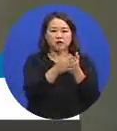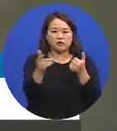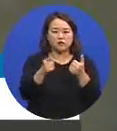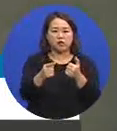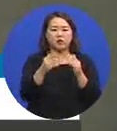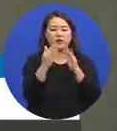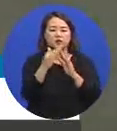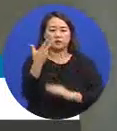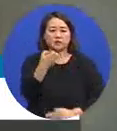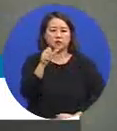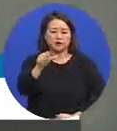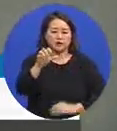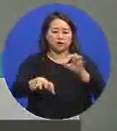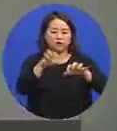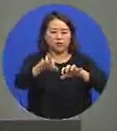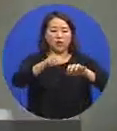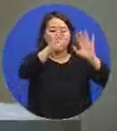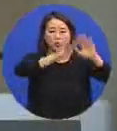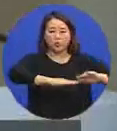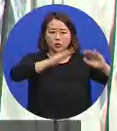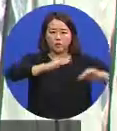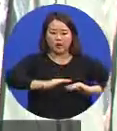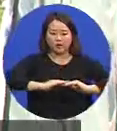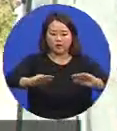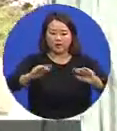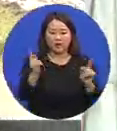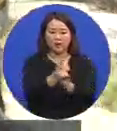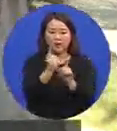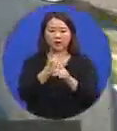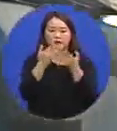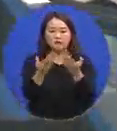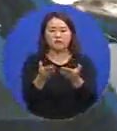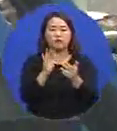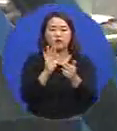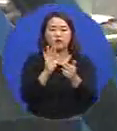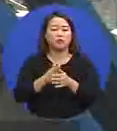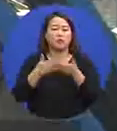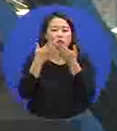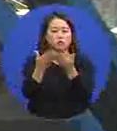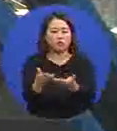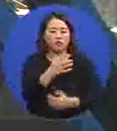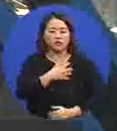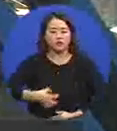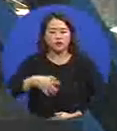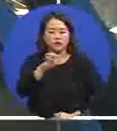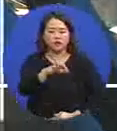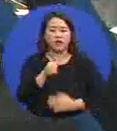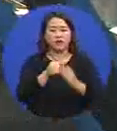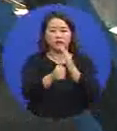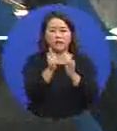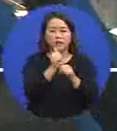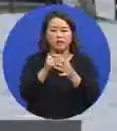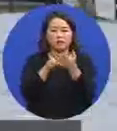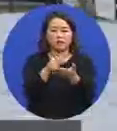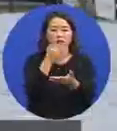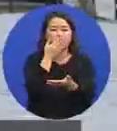등을 지원합니다. 장수군민은 25일까지 해당 읍면사무소를 방문해 신청할 수 있습니다.